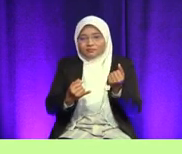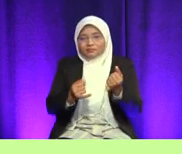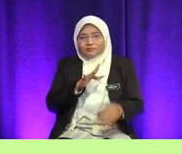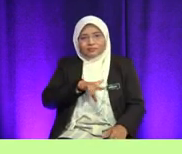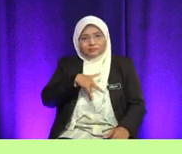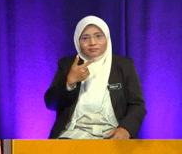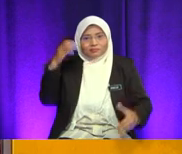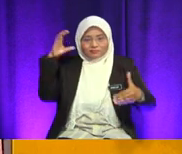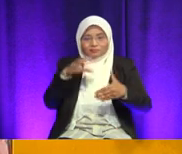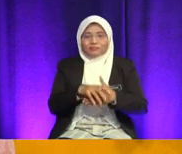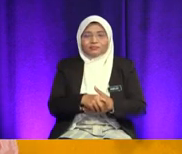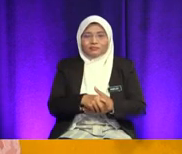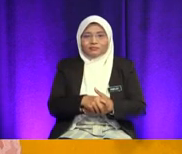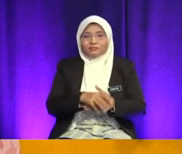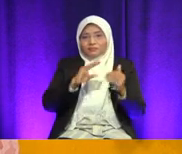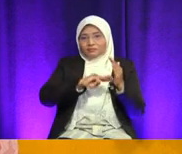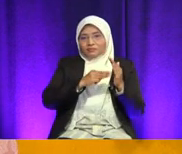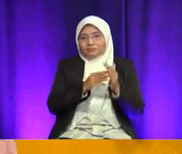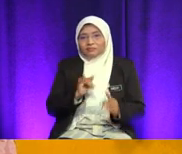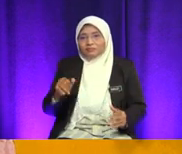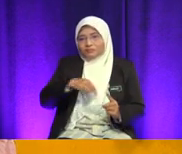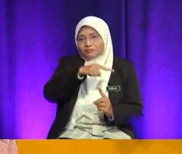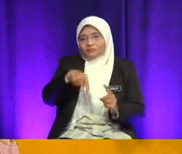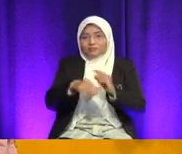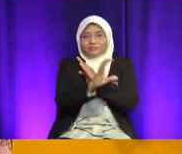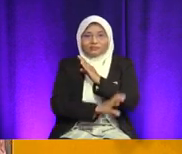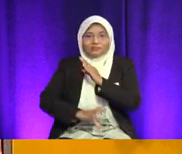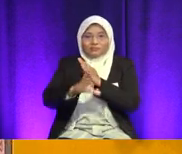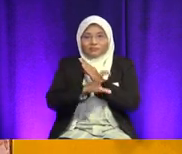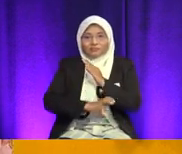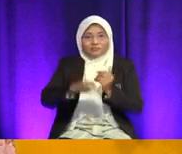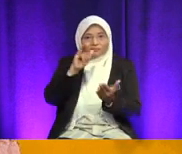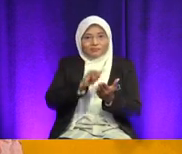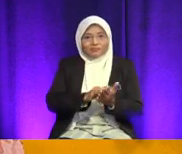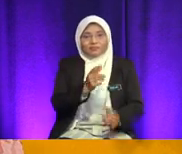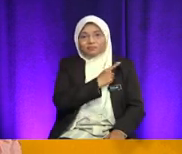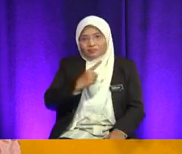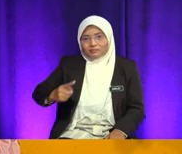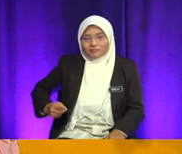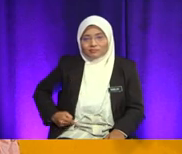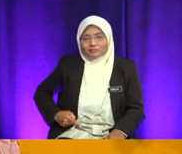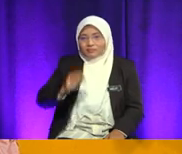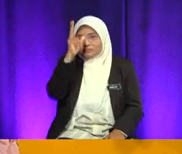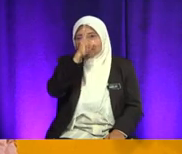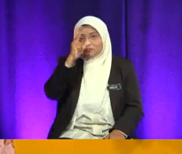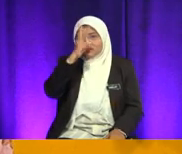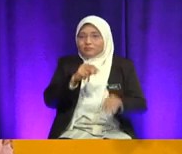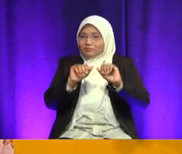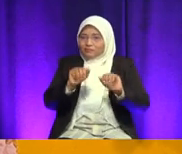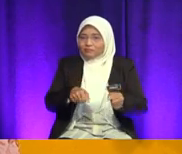dan perpaduan maknanya Apabila sebuah negara itu negara berdaulat kerajaan boleh mengatur